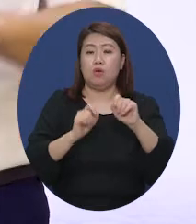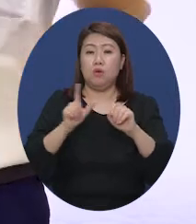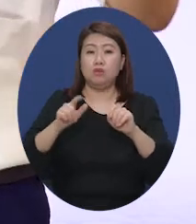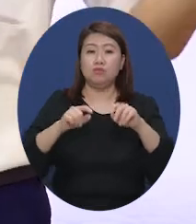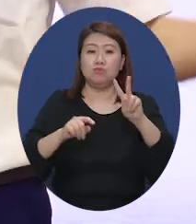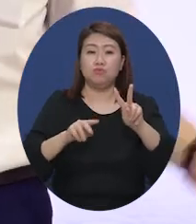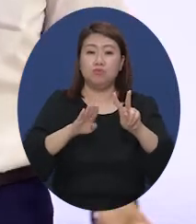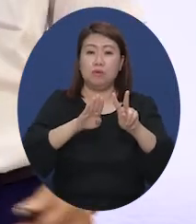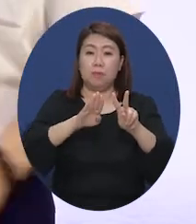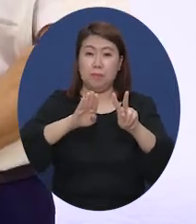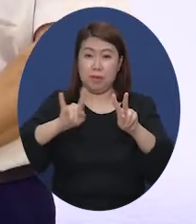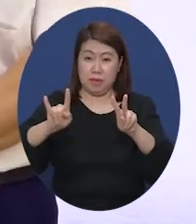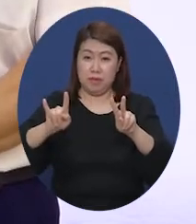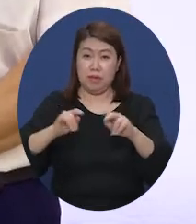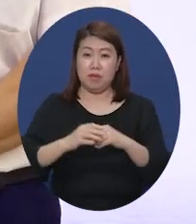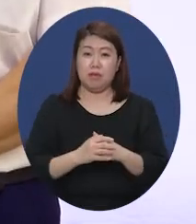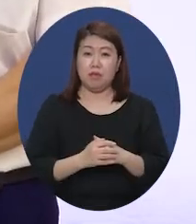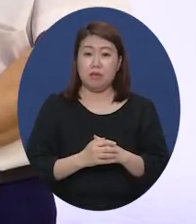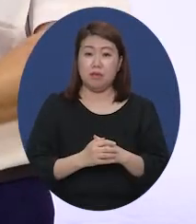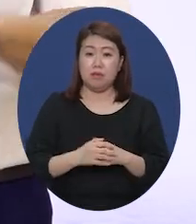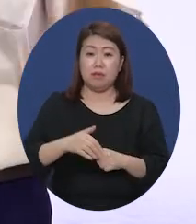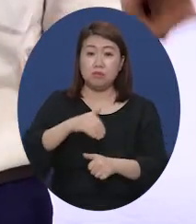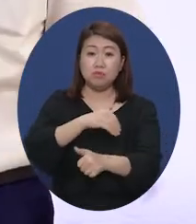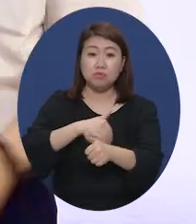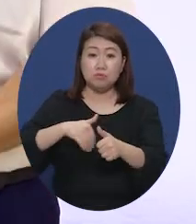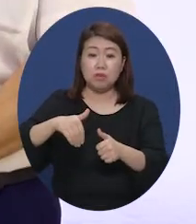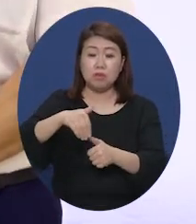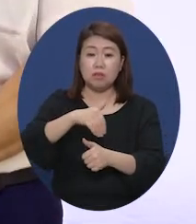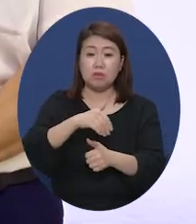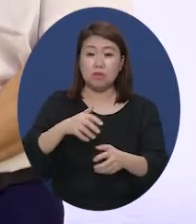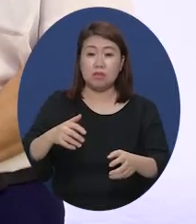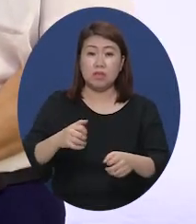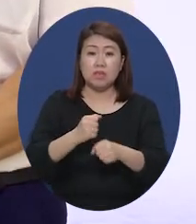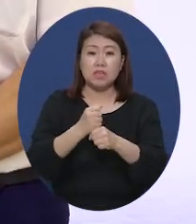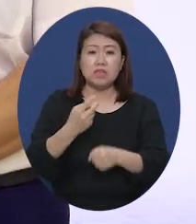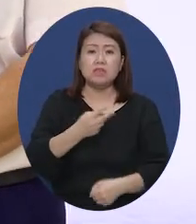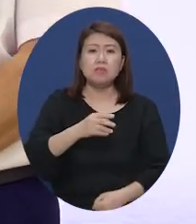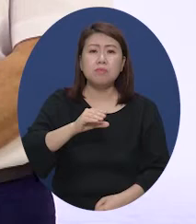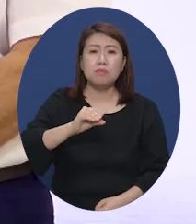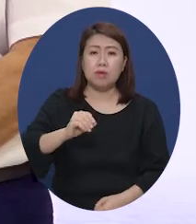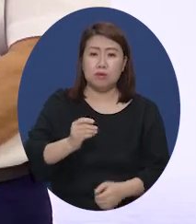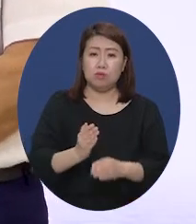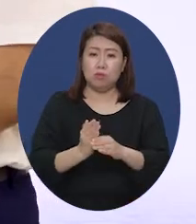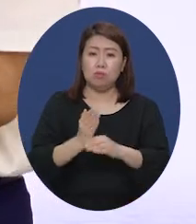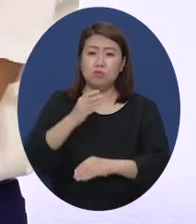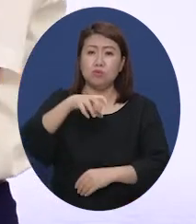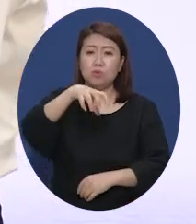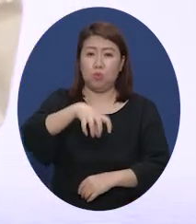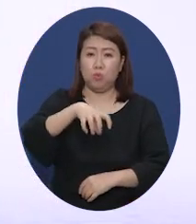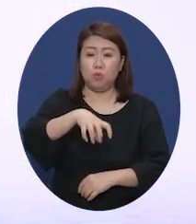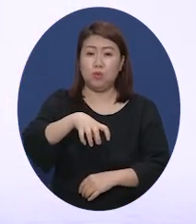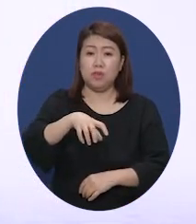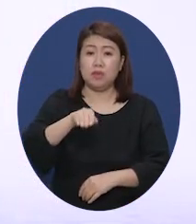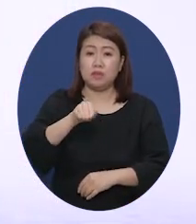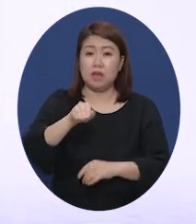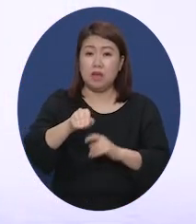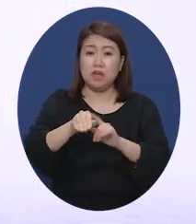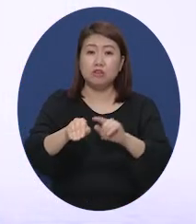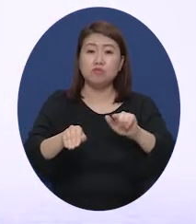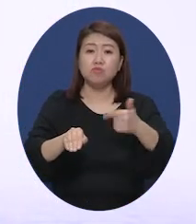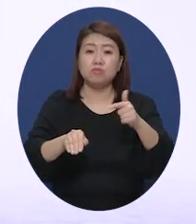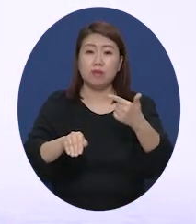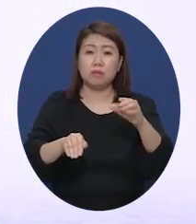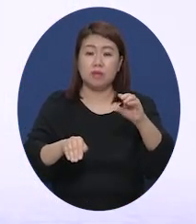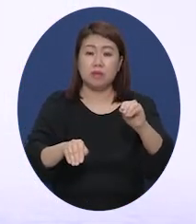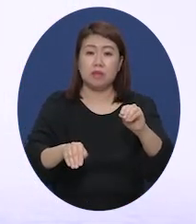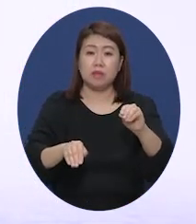명 되고, 메트로폴리탄 그 광역시 주변 인공위성 도시까지 다 합치면 2,000만 명이 넘습니다. 이들이 차량